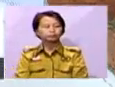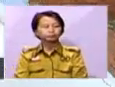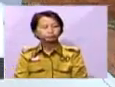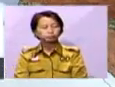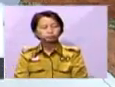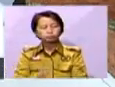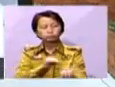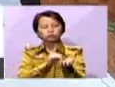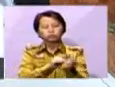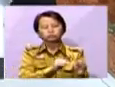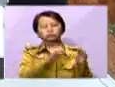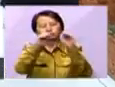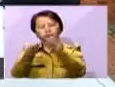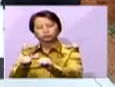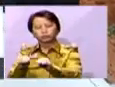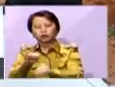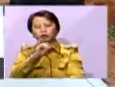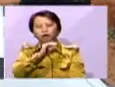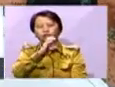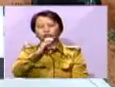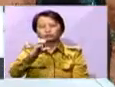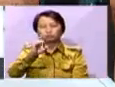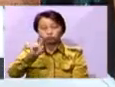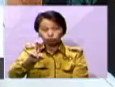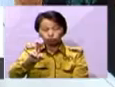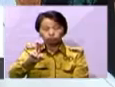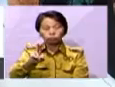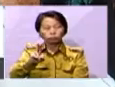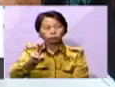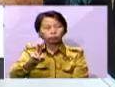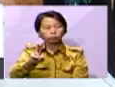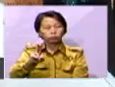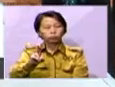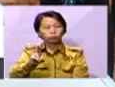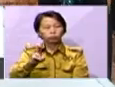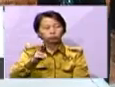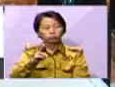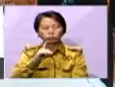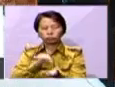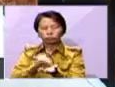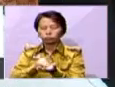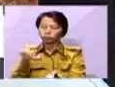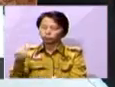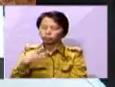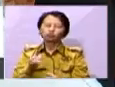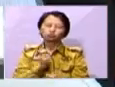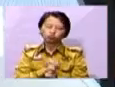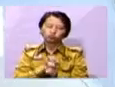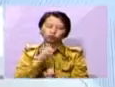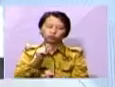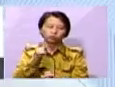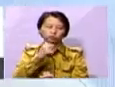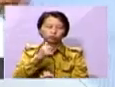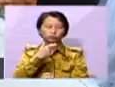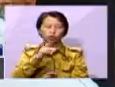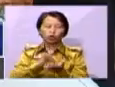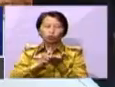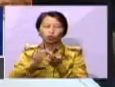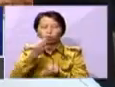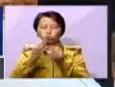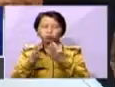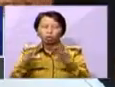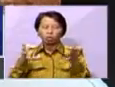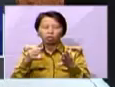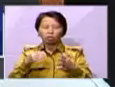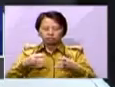Doktor pindahkan masuk balik dekat ICCU. Dan di CCU, doktor kata dah susah sikit lah. Ubat dia dah banyak sangat. Lepas tu dia